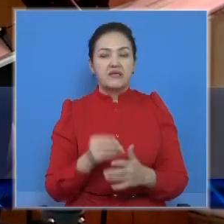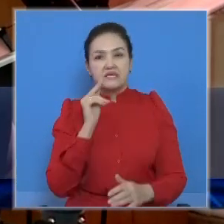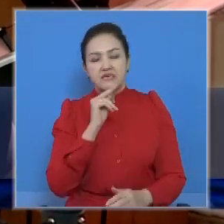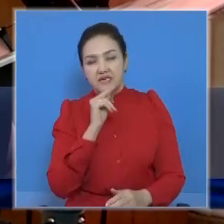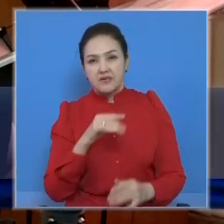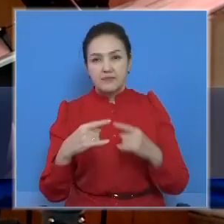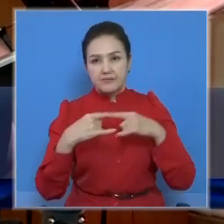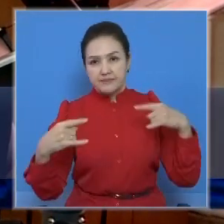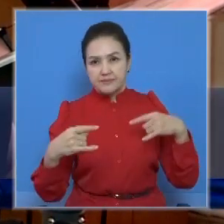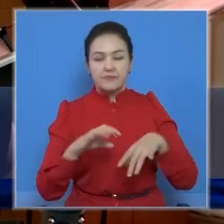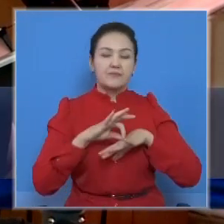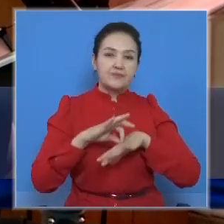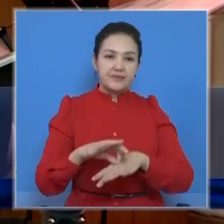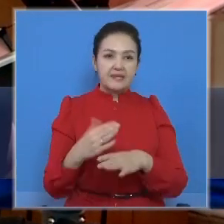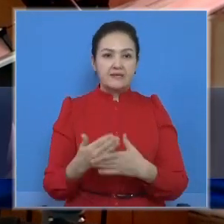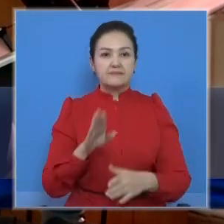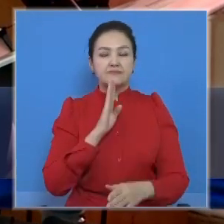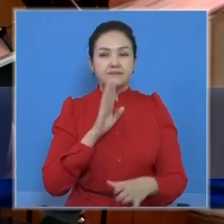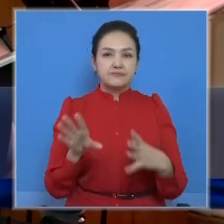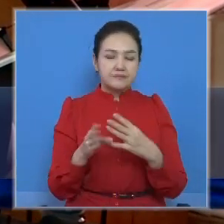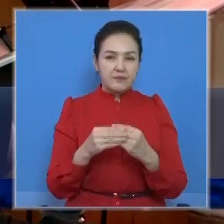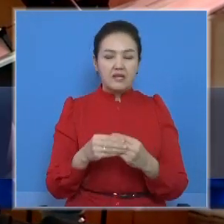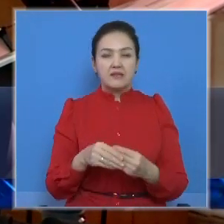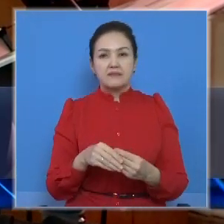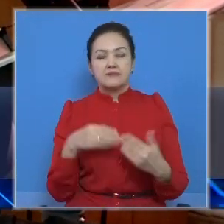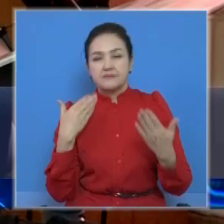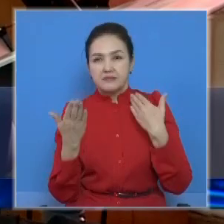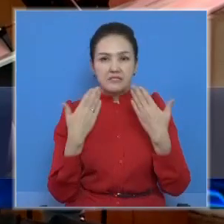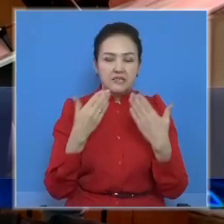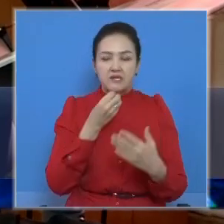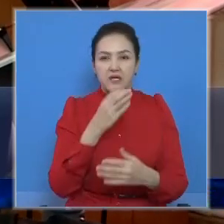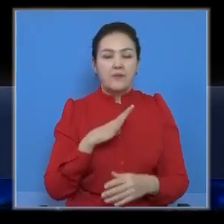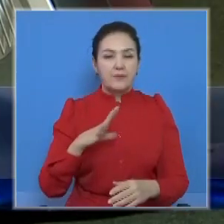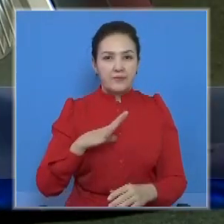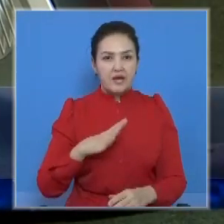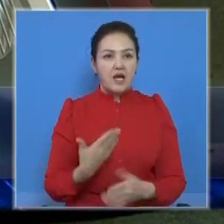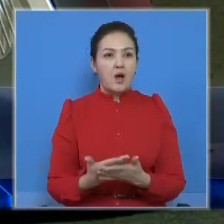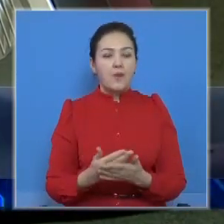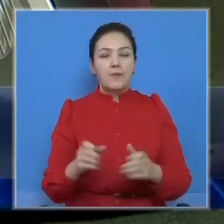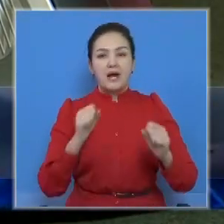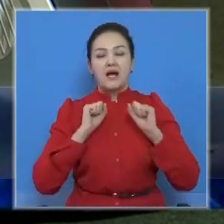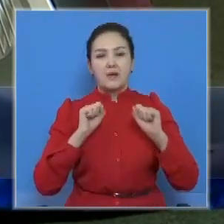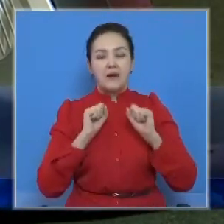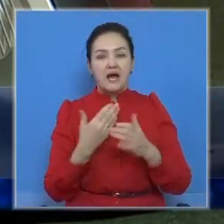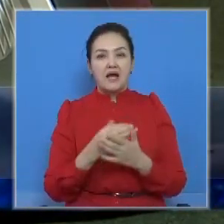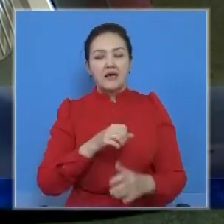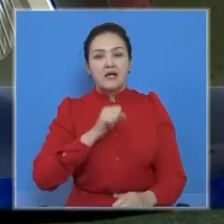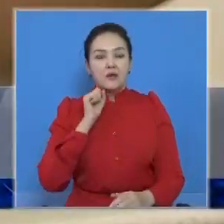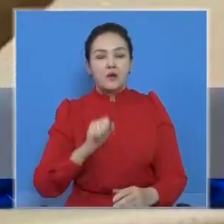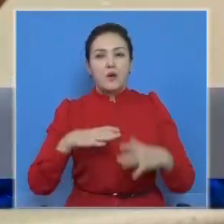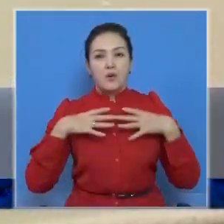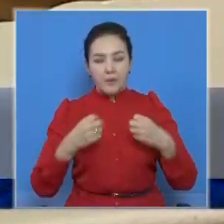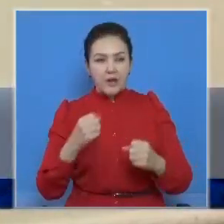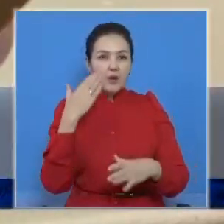чайпетия ұйымдастырып сол қыздармен бірталай сырласып жақсы отырыс болды. Орталық жұмысы қарт адамдарға денсаулығын